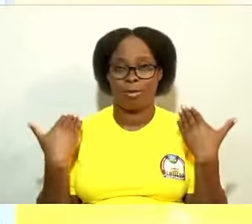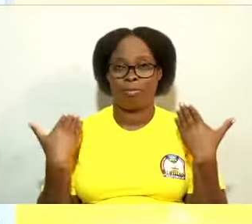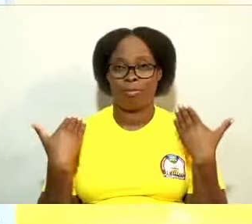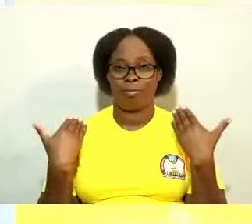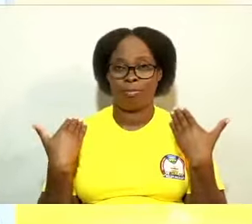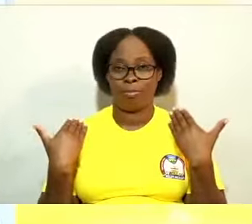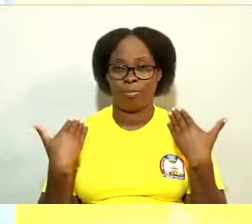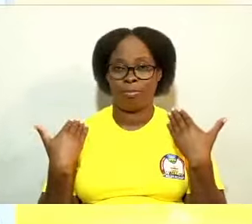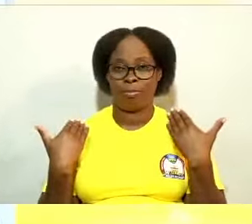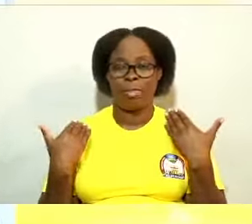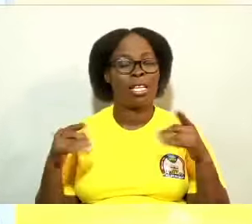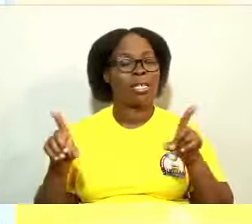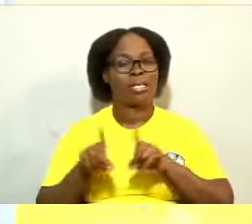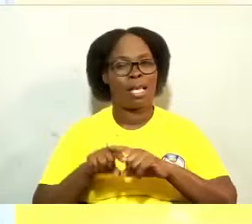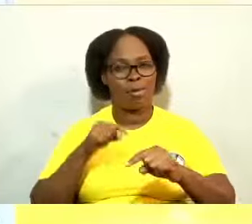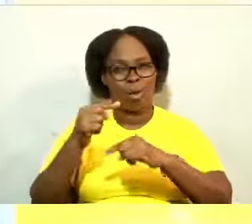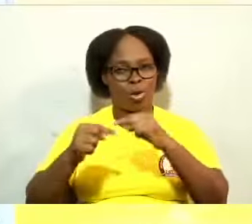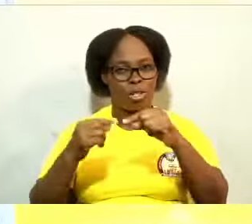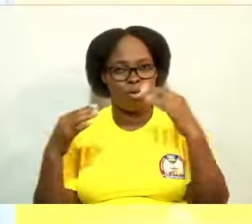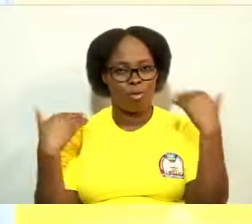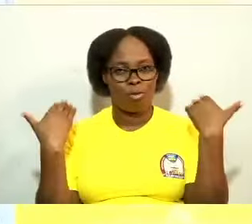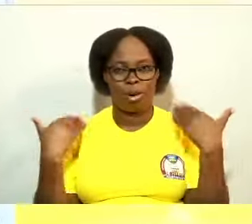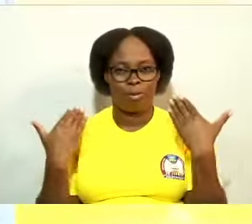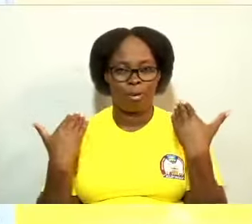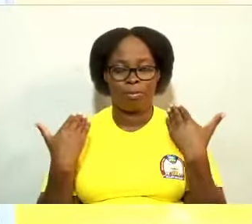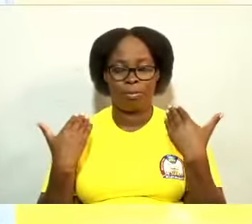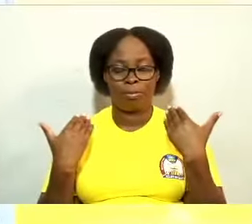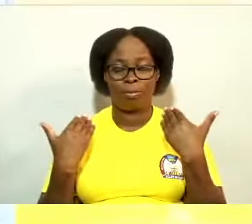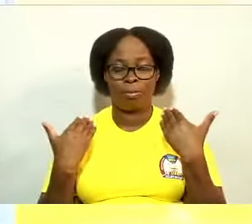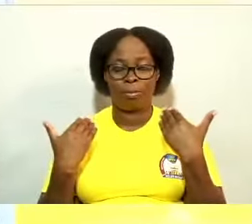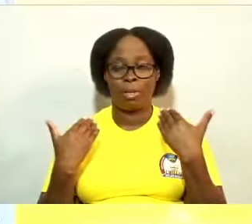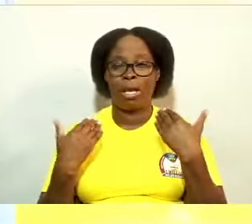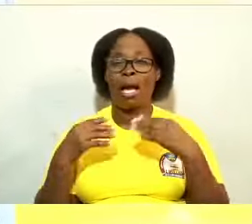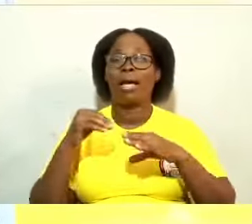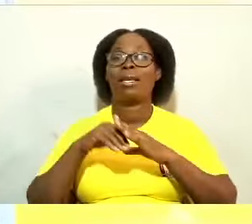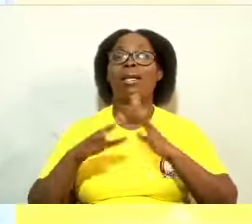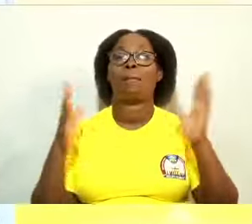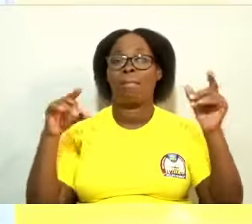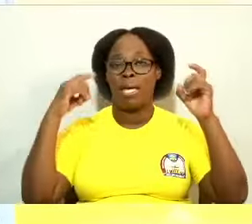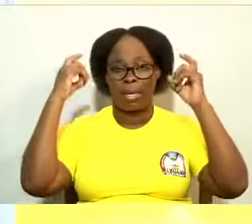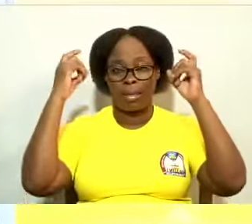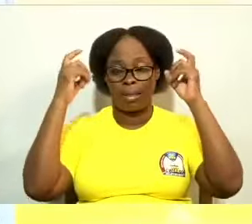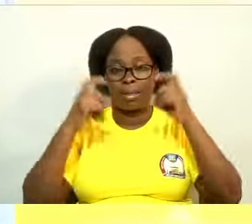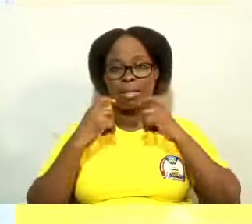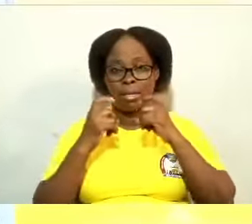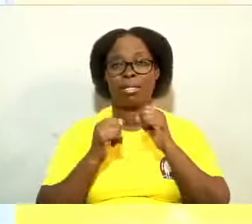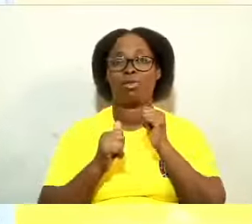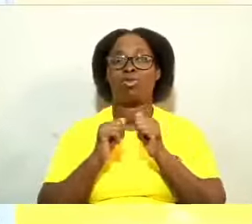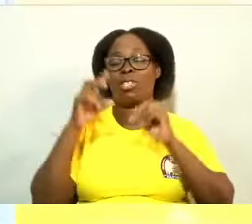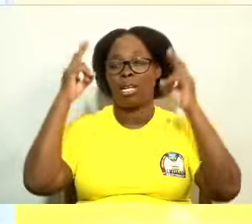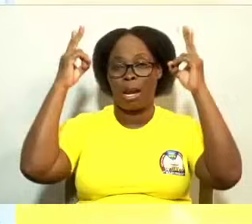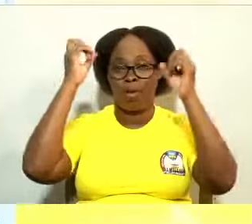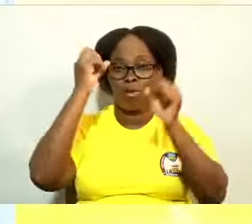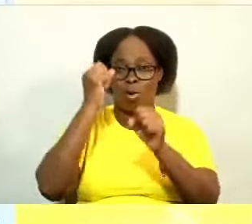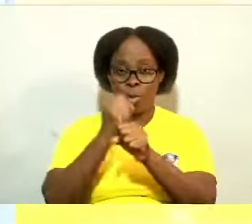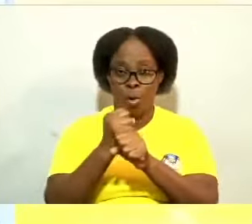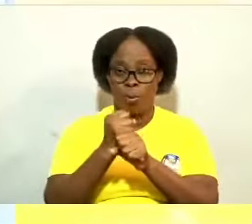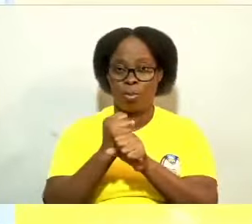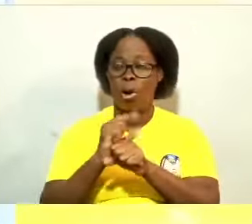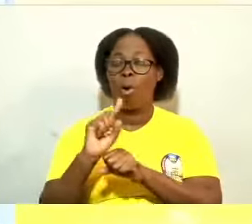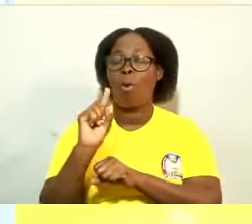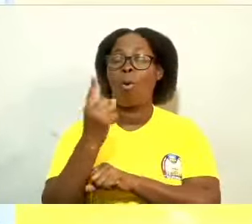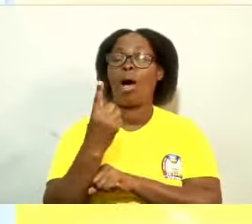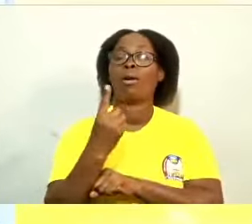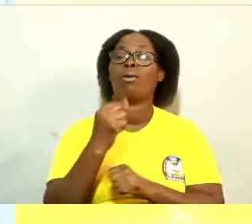na inakwenda milele. Na miongoni mwa dhambi kuu walizozitenda shetani ilikuwa ni kuvunja